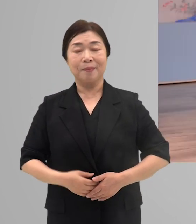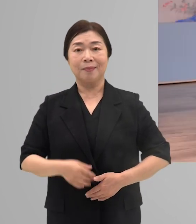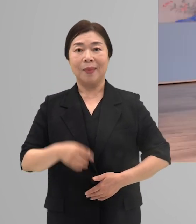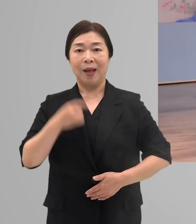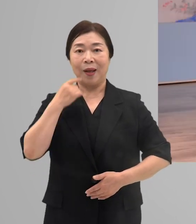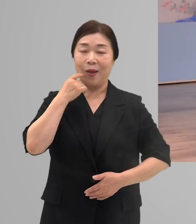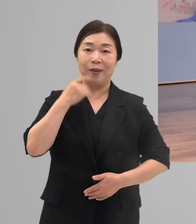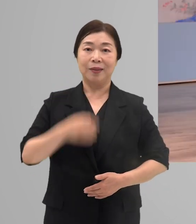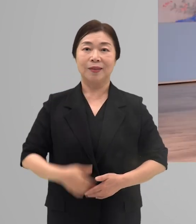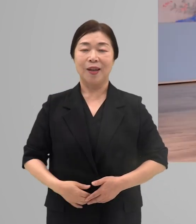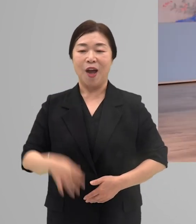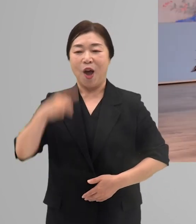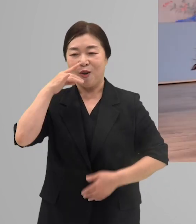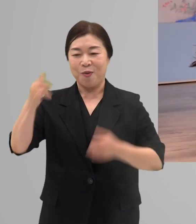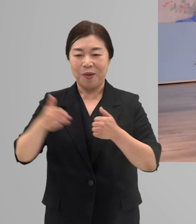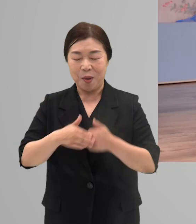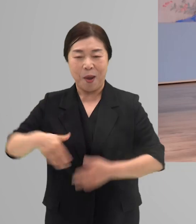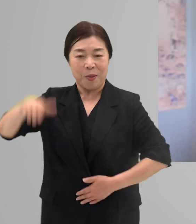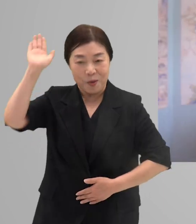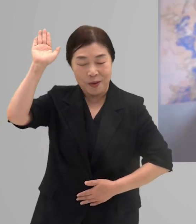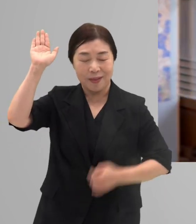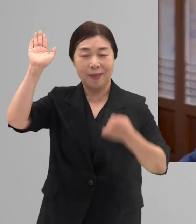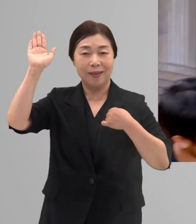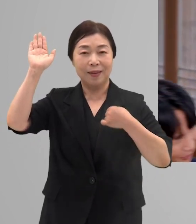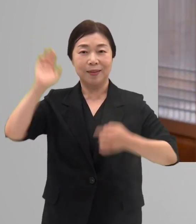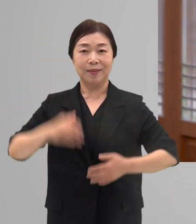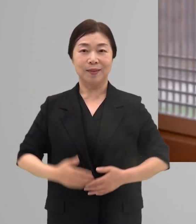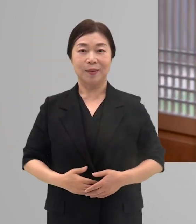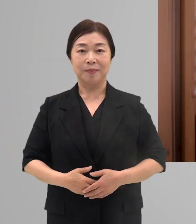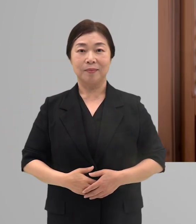네, 제가 궁금해서 한번 해보겠습니다.